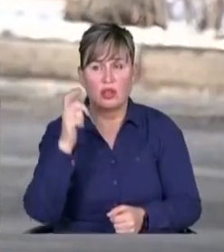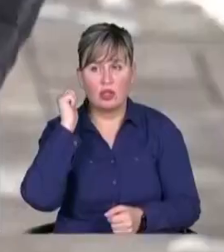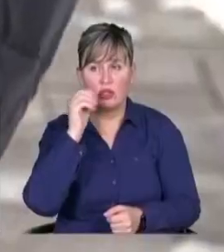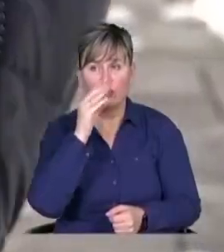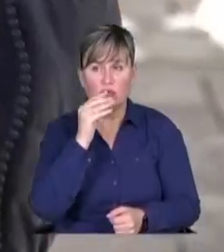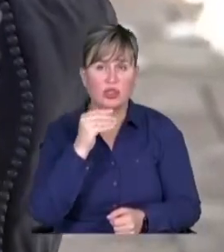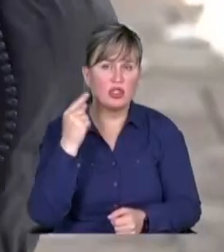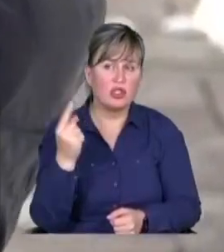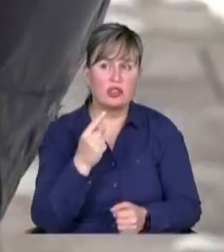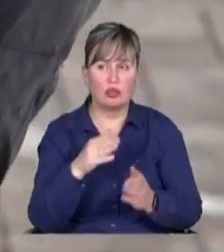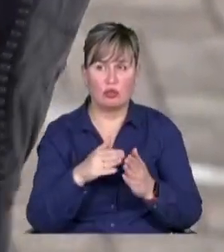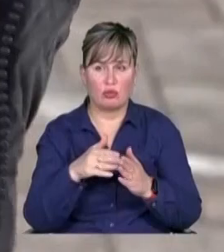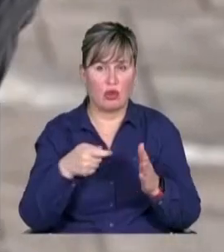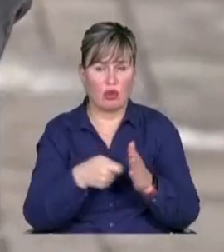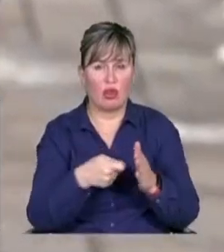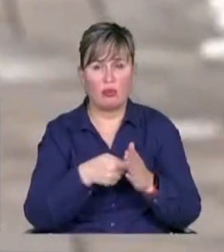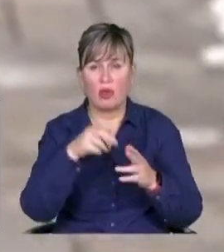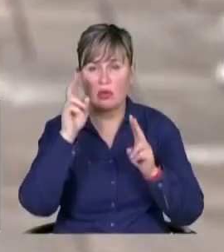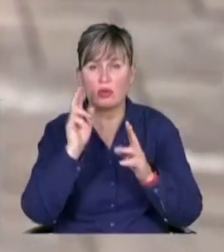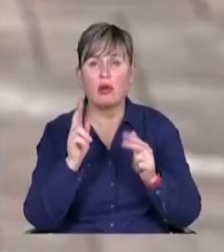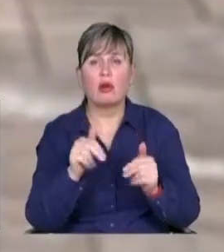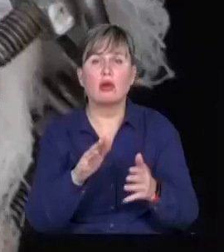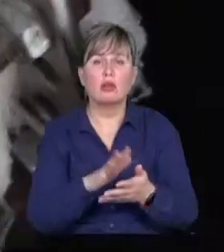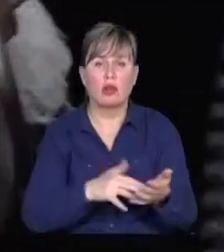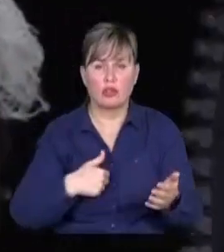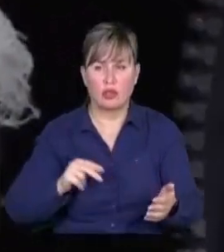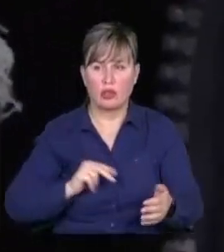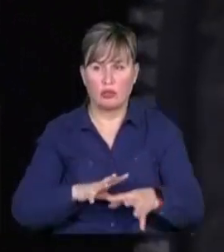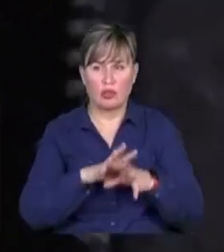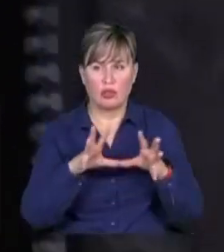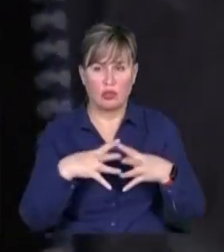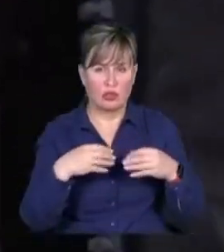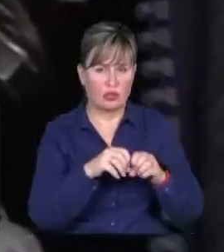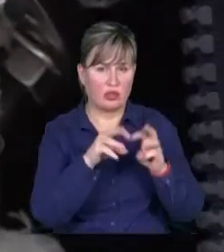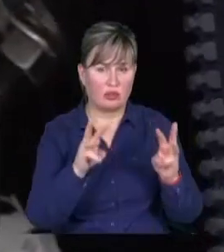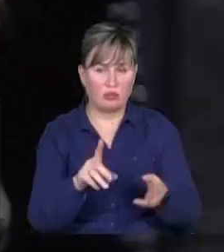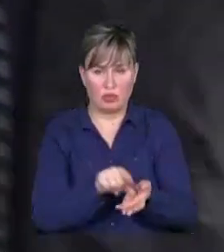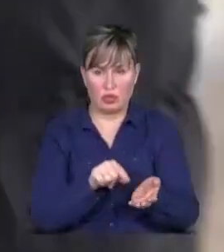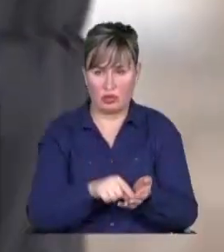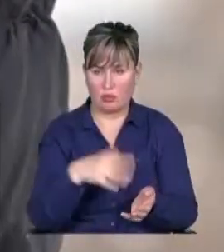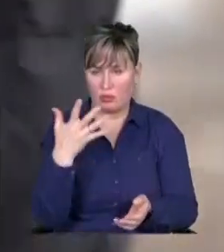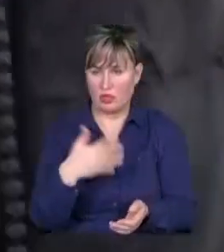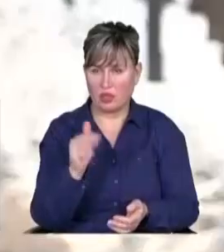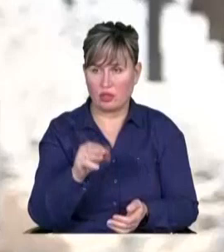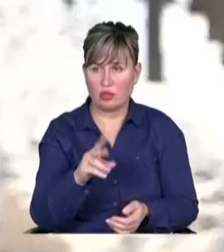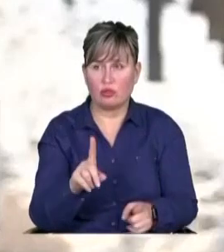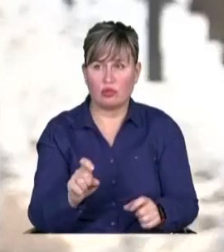– единственный кормилец и не знает, как дальше обеспечить семью на одной пособии в размере 50 тысяч